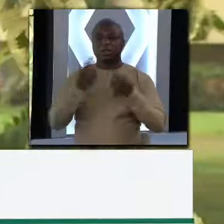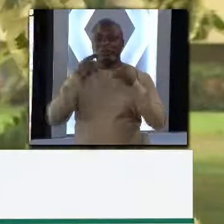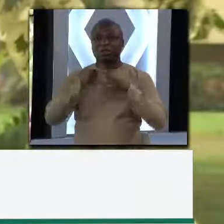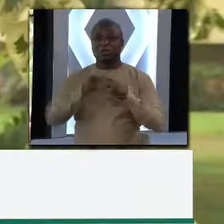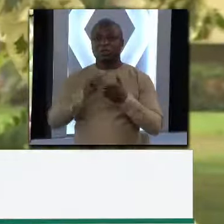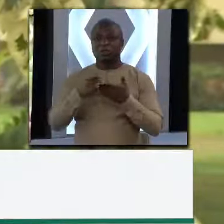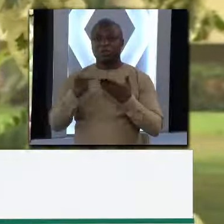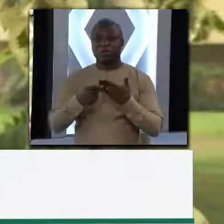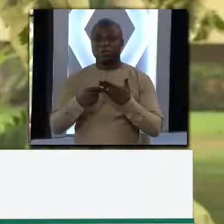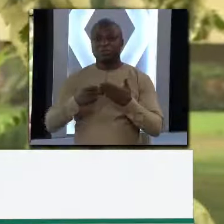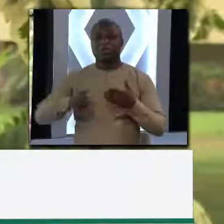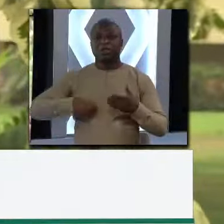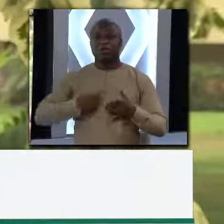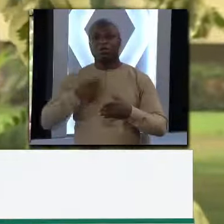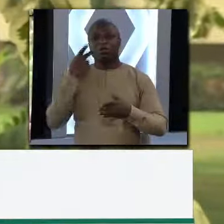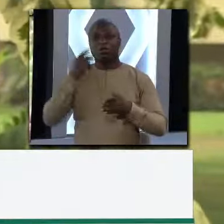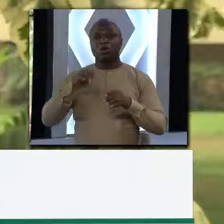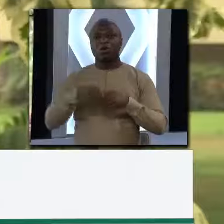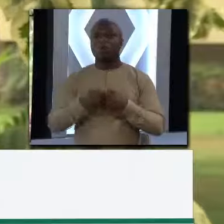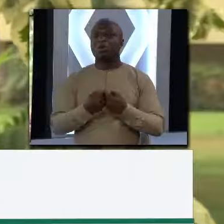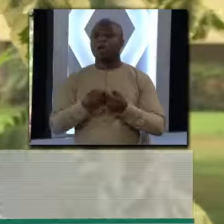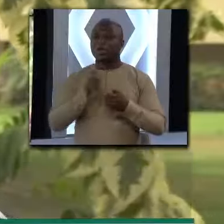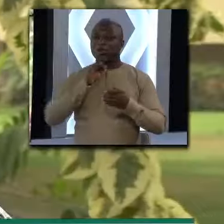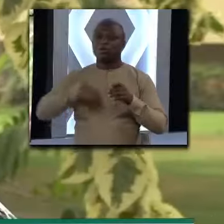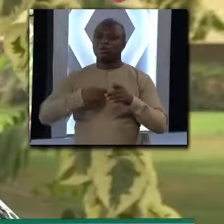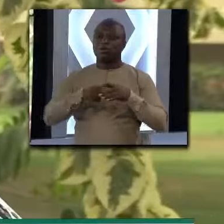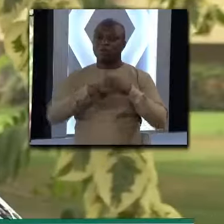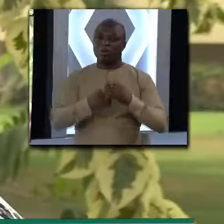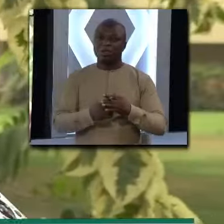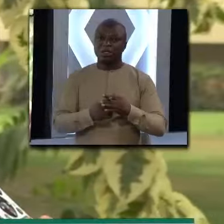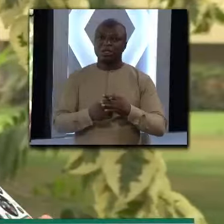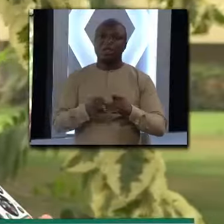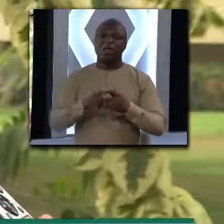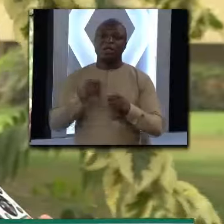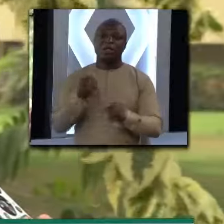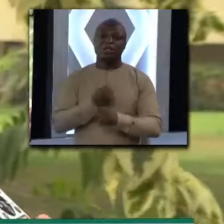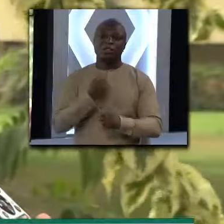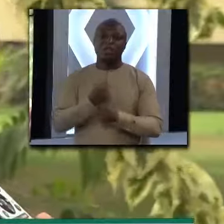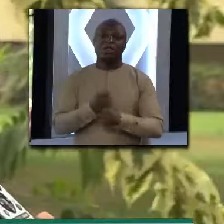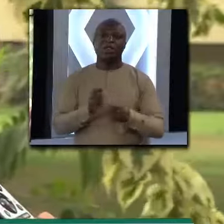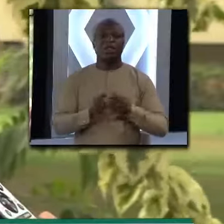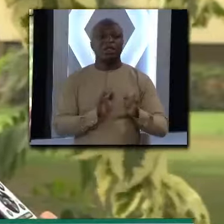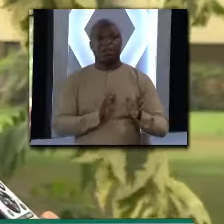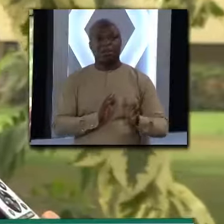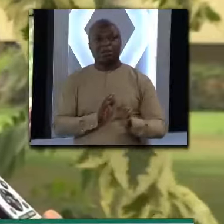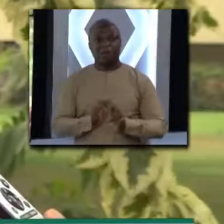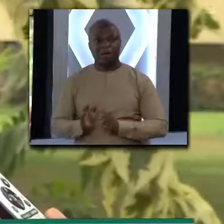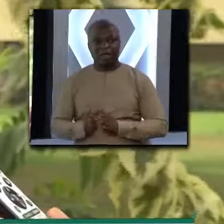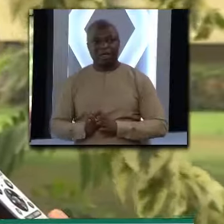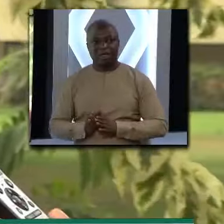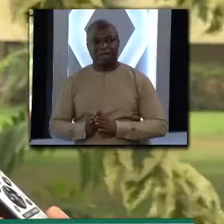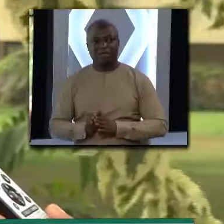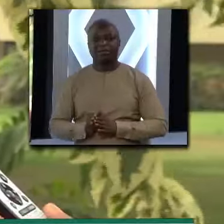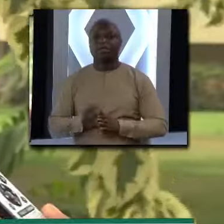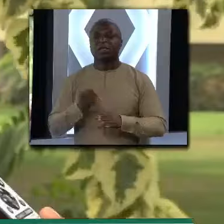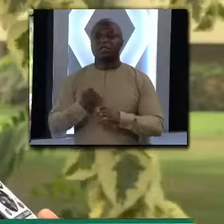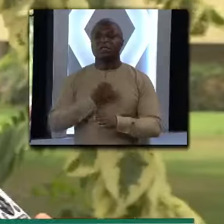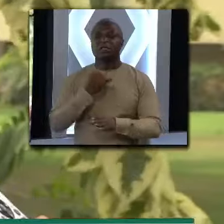décentralisation. Nous verrons comment est-ce qu'on peut commencer à travailler, à préparer